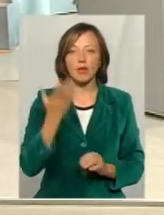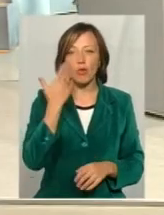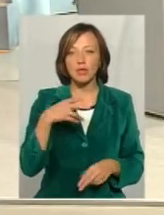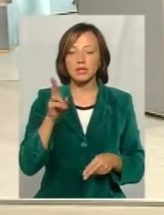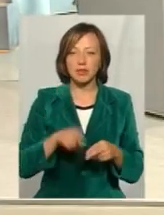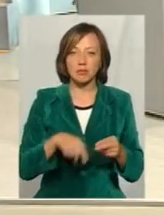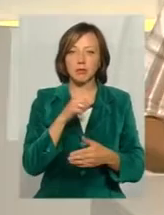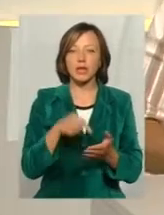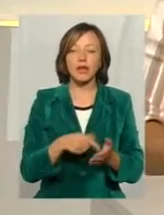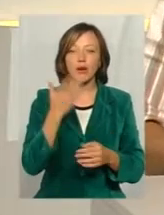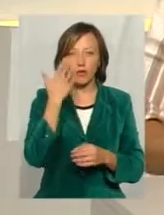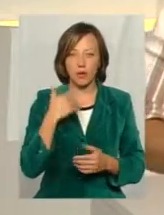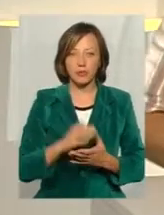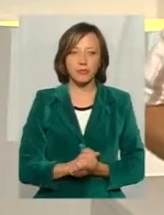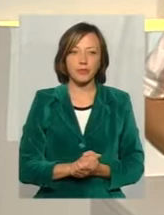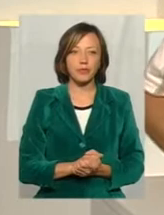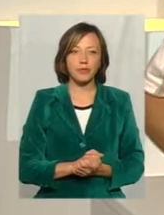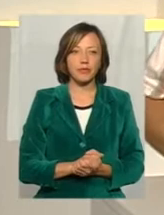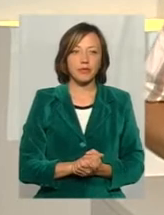але питання тільки коли. Ось.